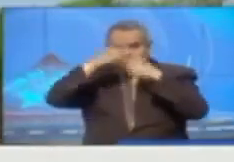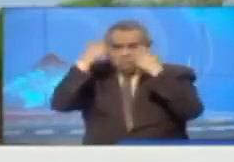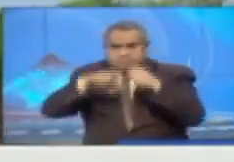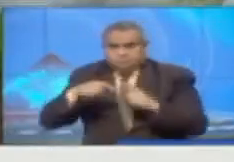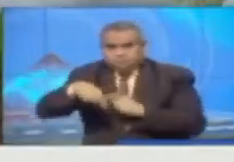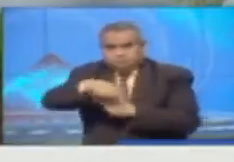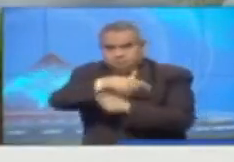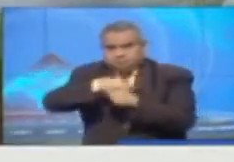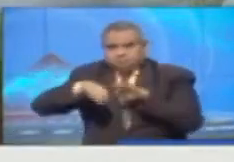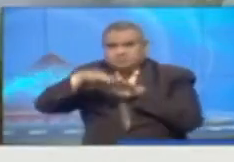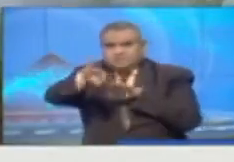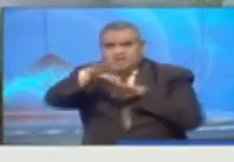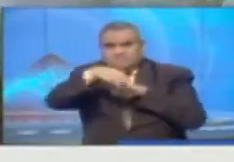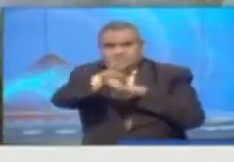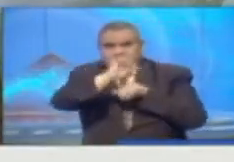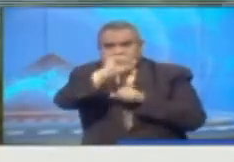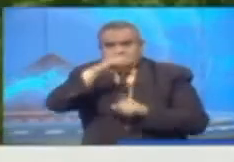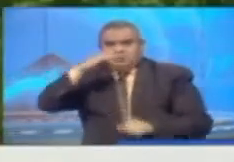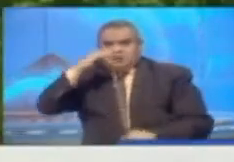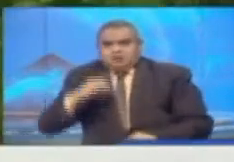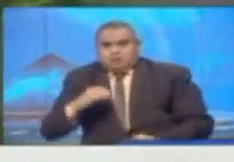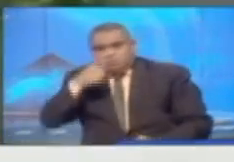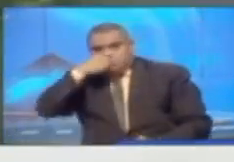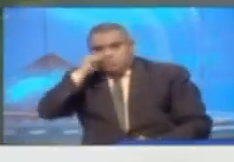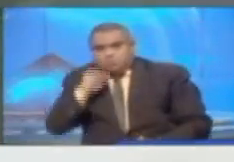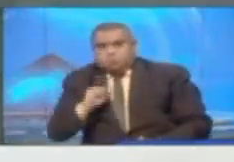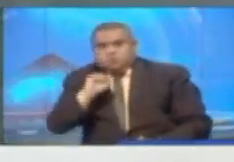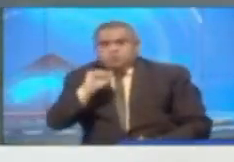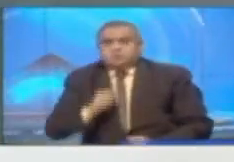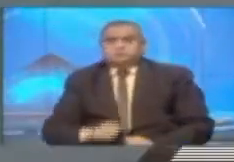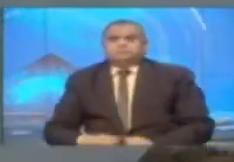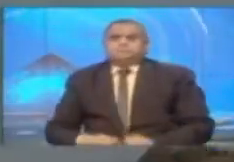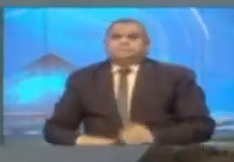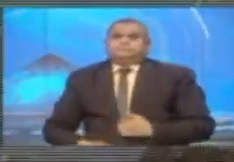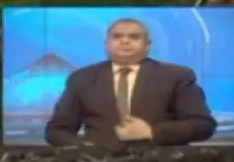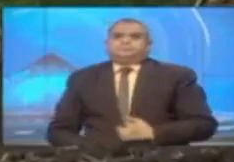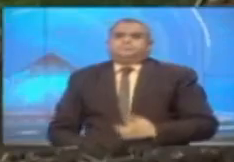من إقليمي دونياتسك ولوهانسك بجنوب البلاد.